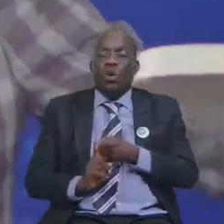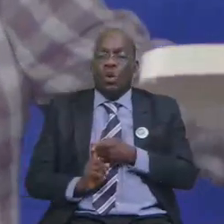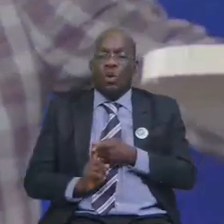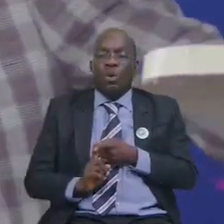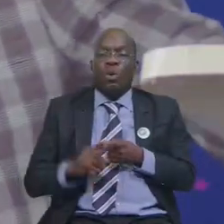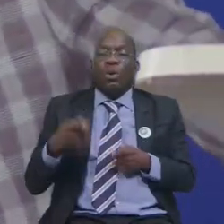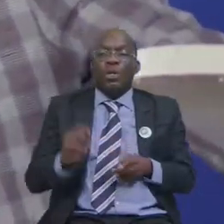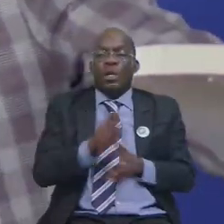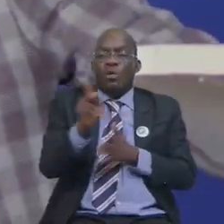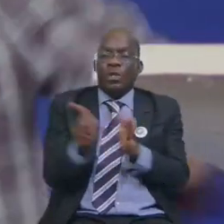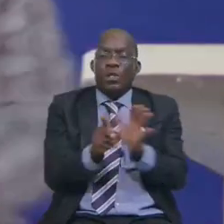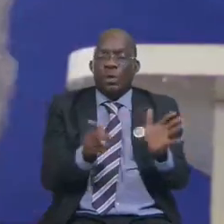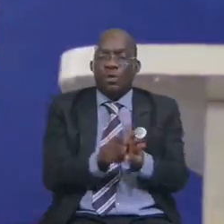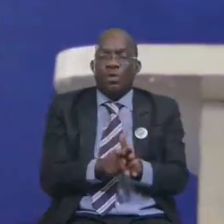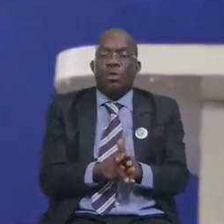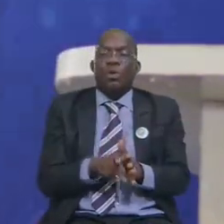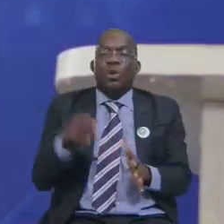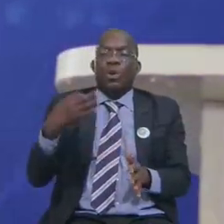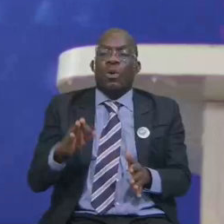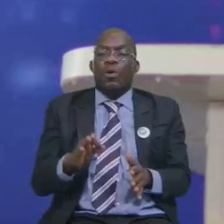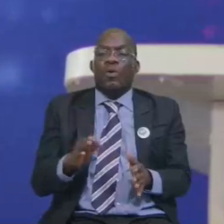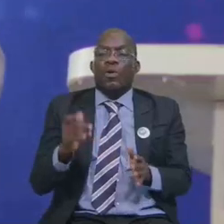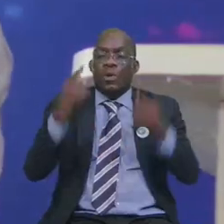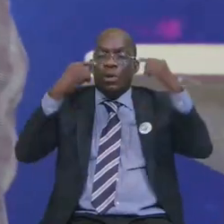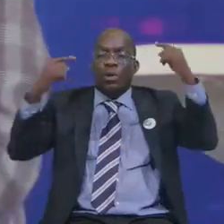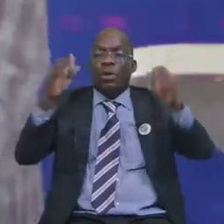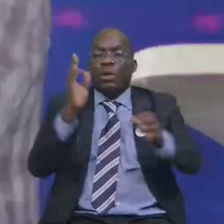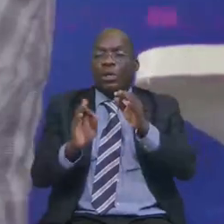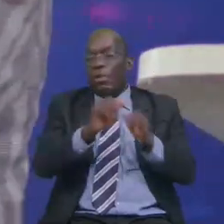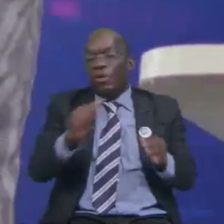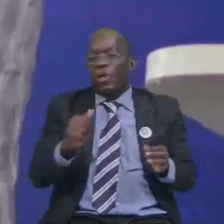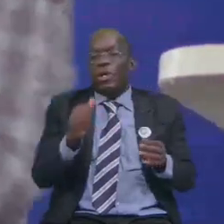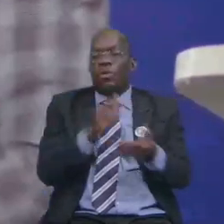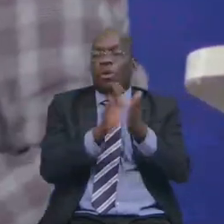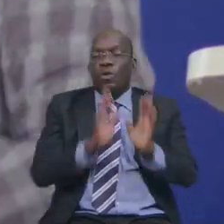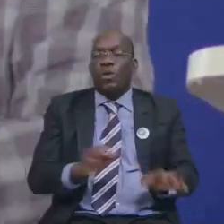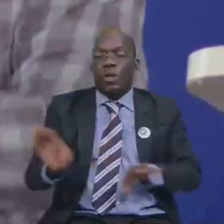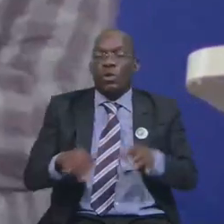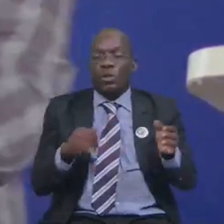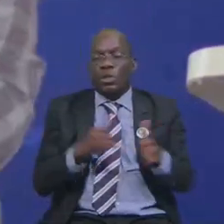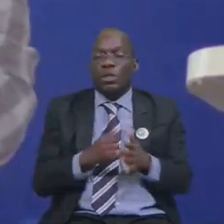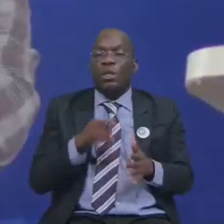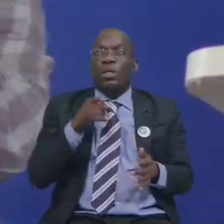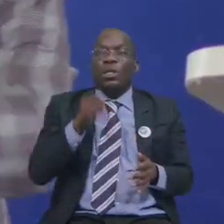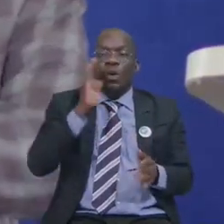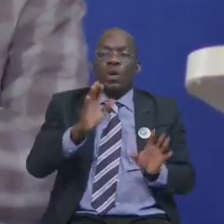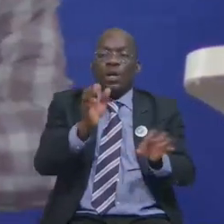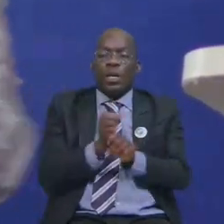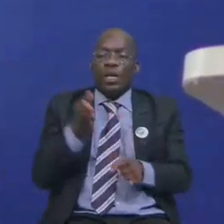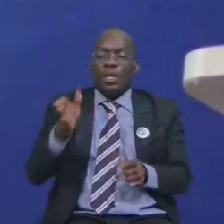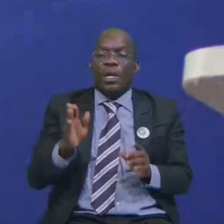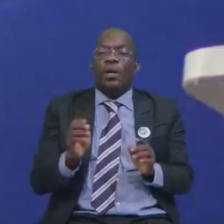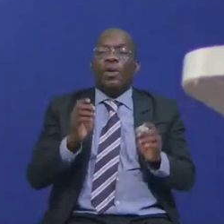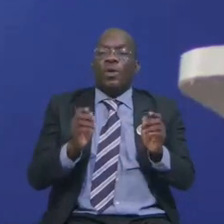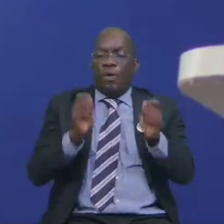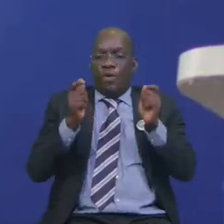du succès c'est un croyant le fait il y arrivera plus rapidement mais là c'est un incroyant aussi